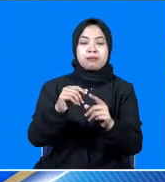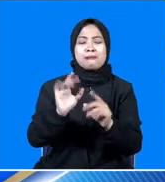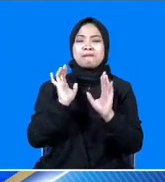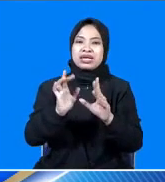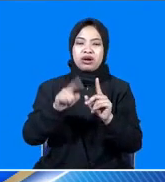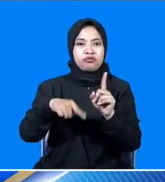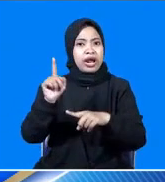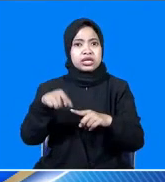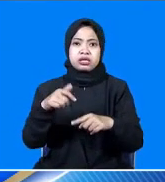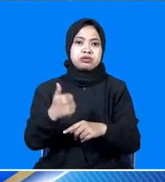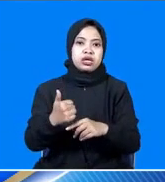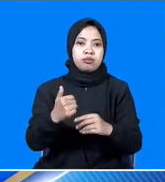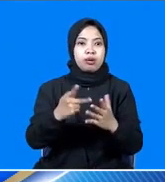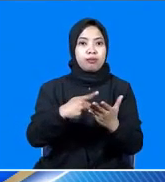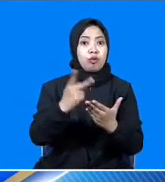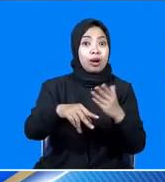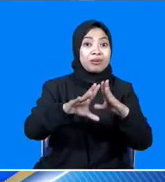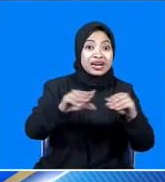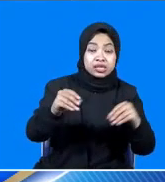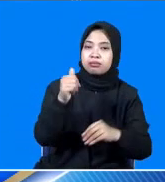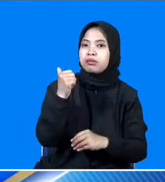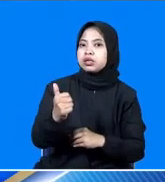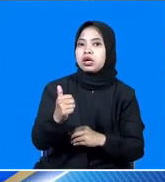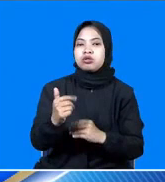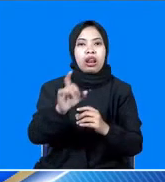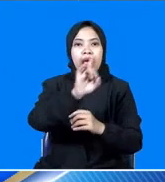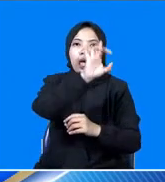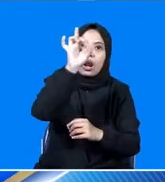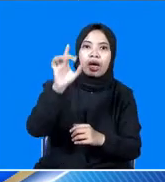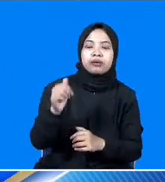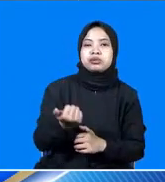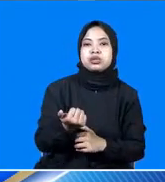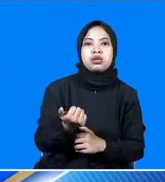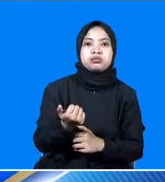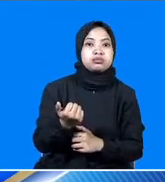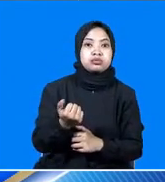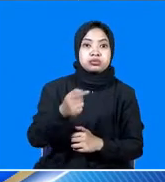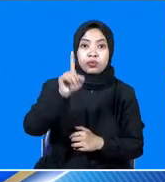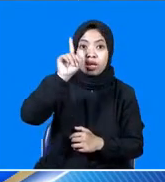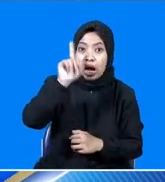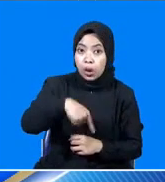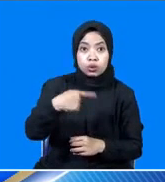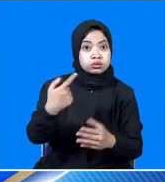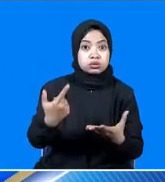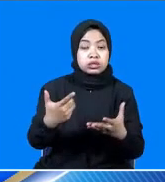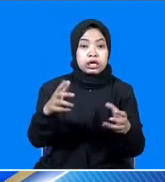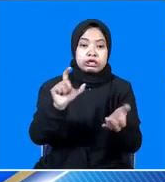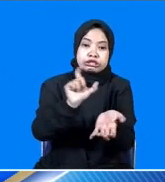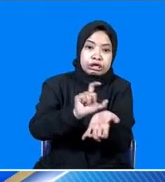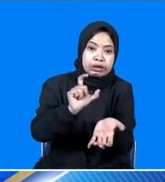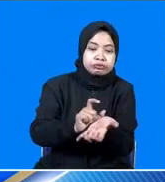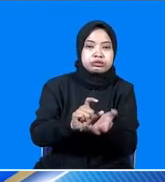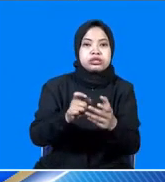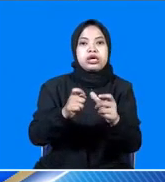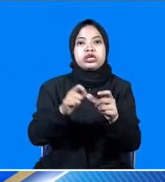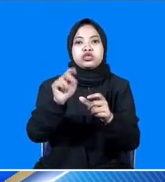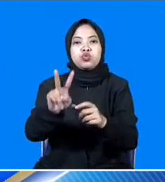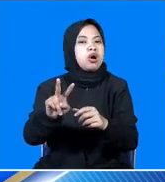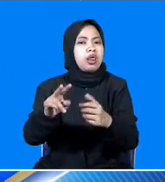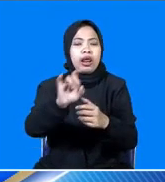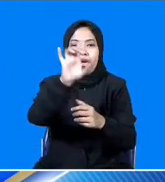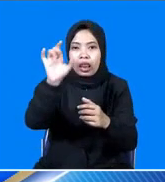bisa berbentuk proyek bisa berbentuk lainnya ya tidak hanya skripsi tesis atau